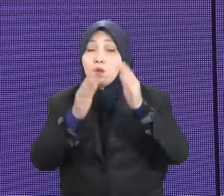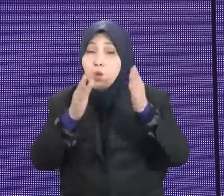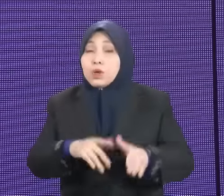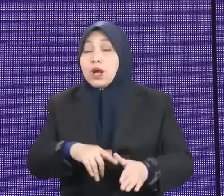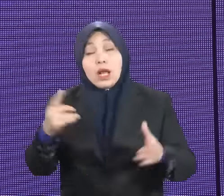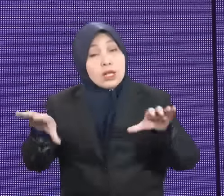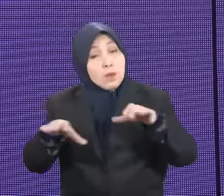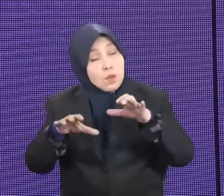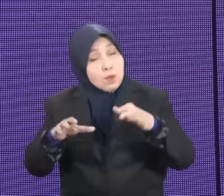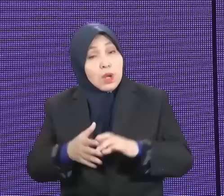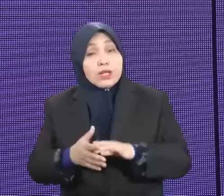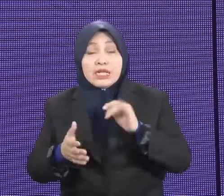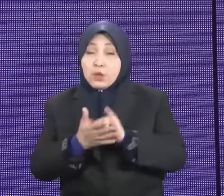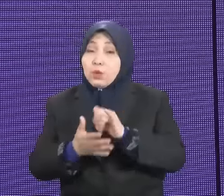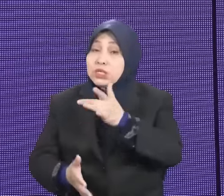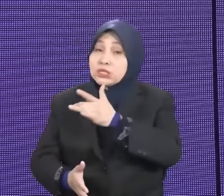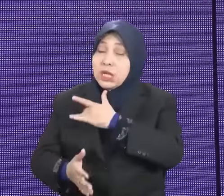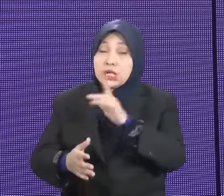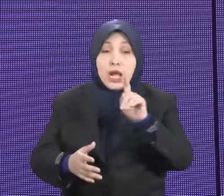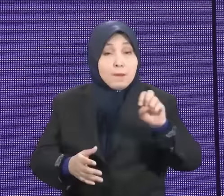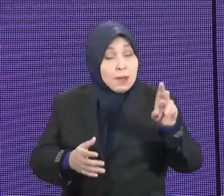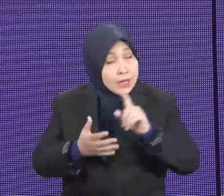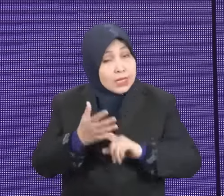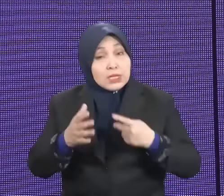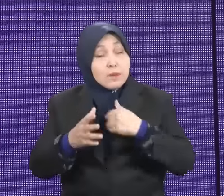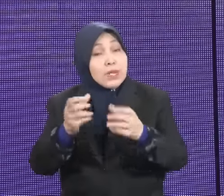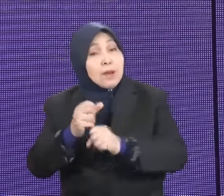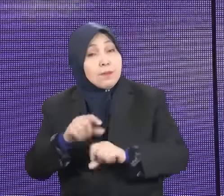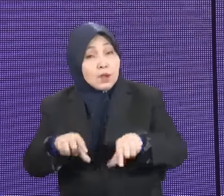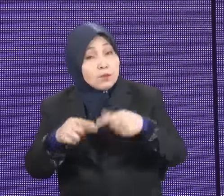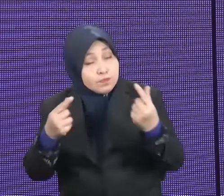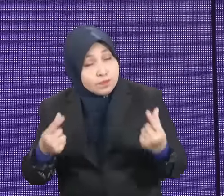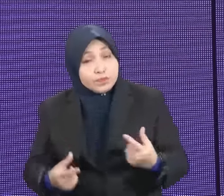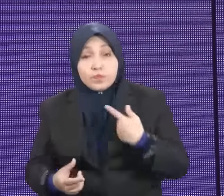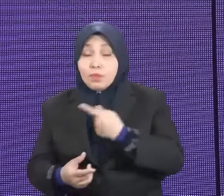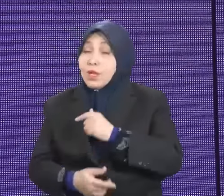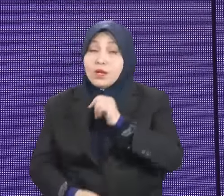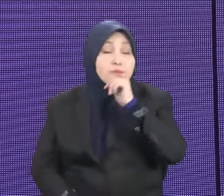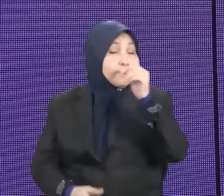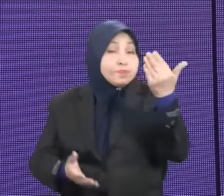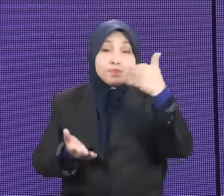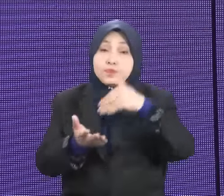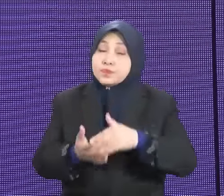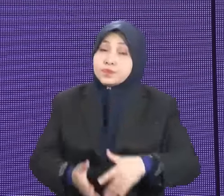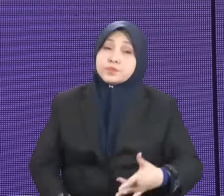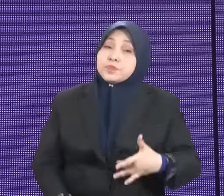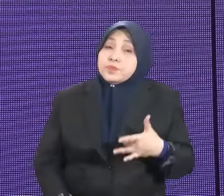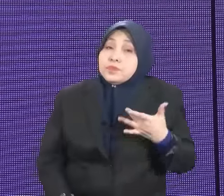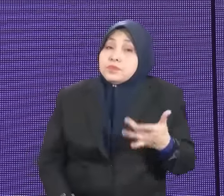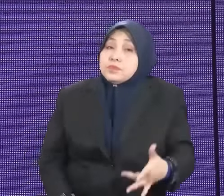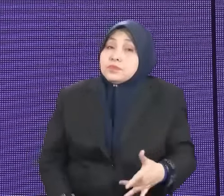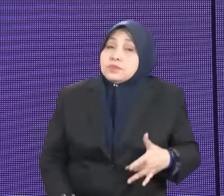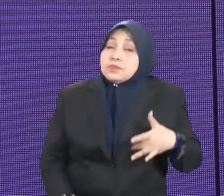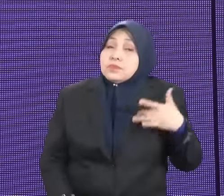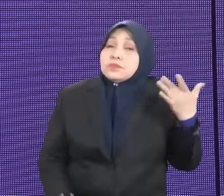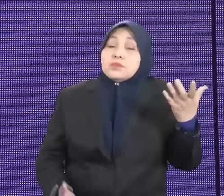berbuat kebaikan itu kesan apabila kita mendapat al-quran kita tidak lagi rasa istilahnya